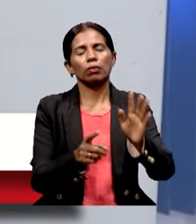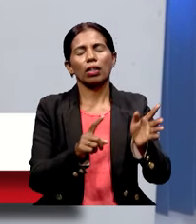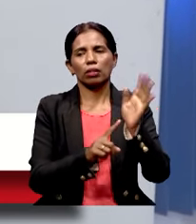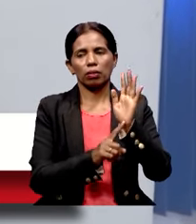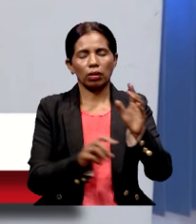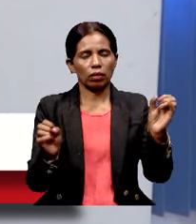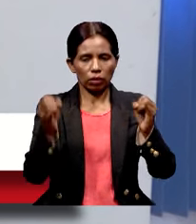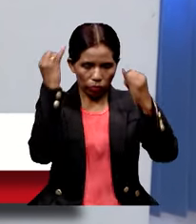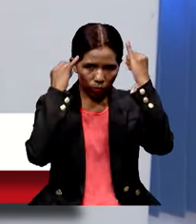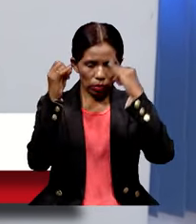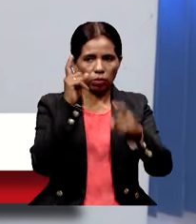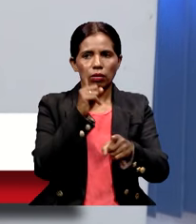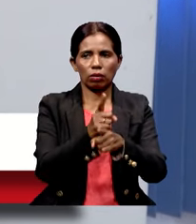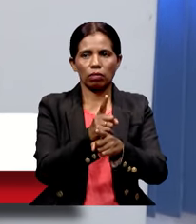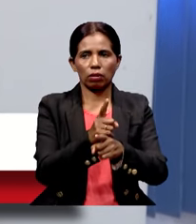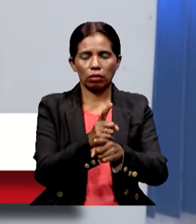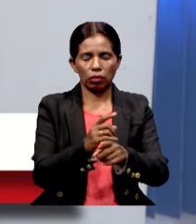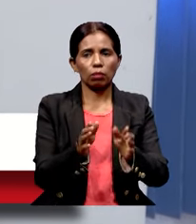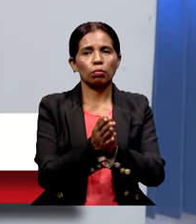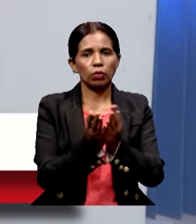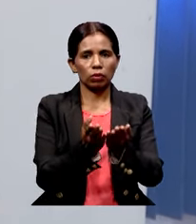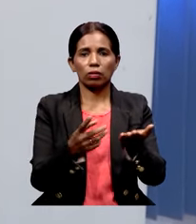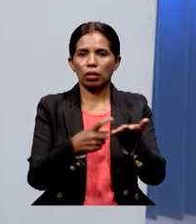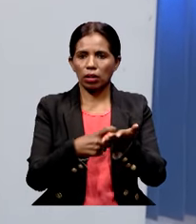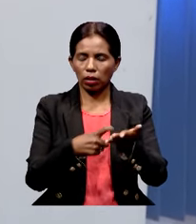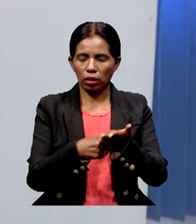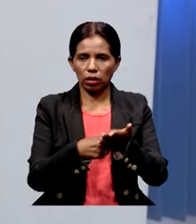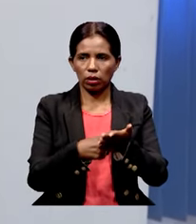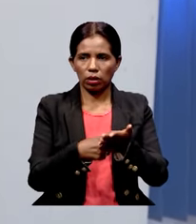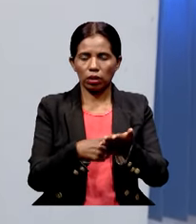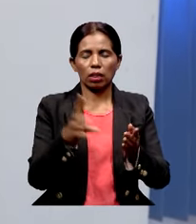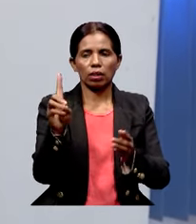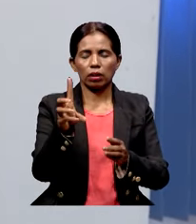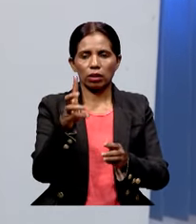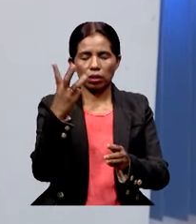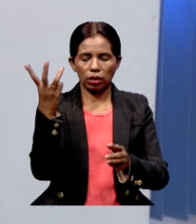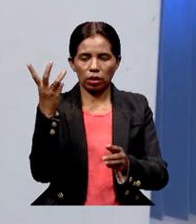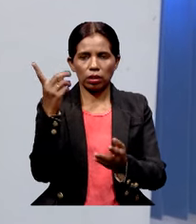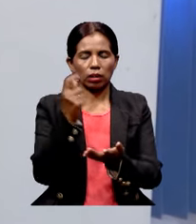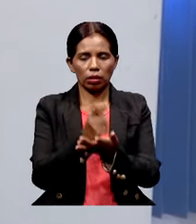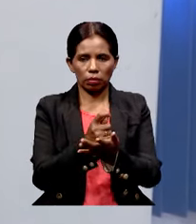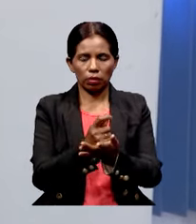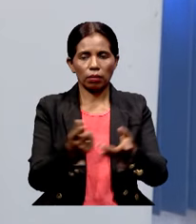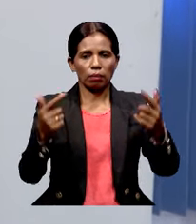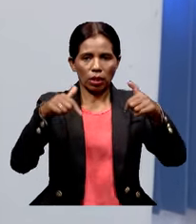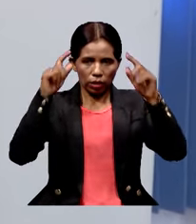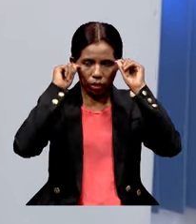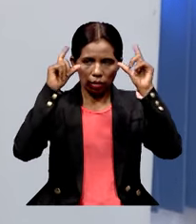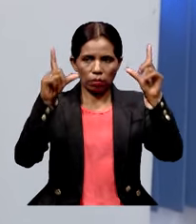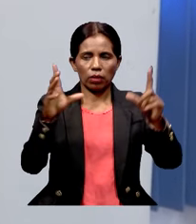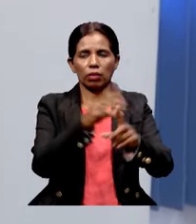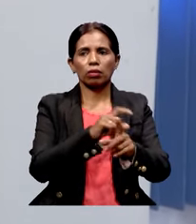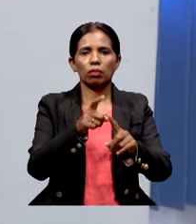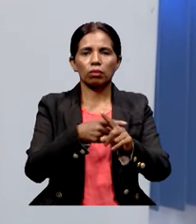informasaun los, kata kader neta dija 6000 nebe mak tama iha